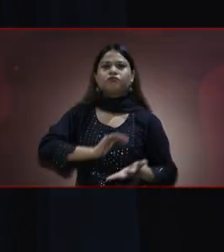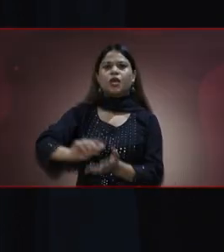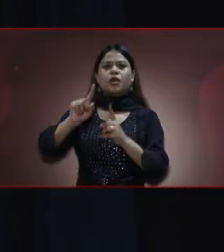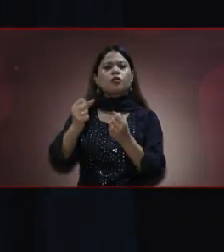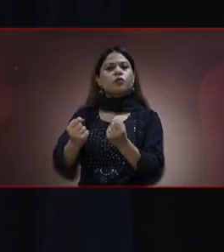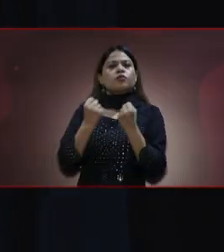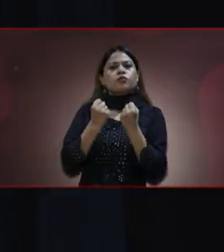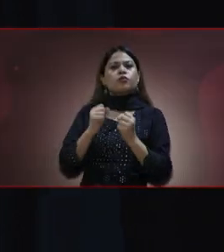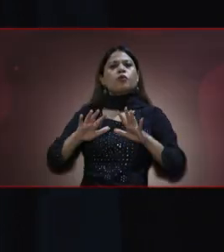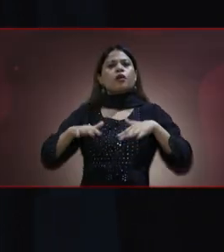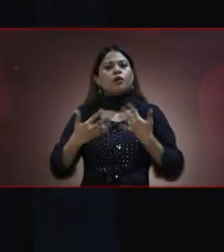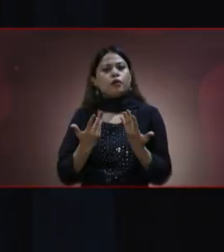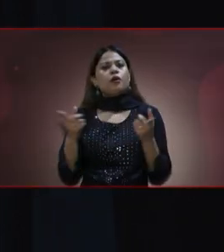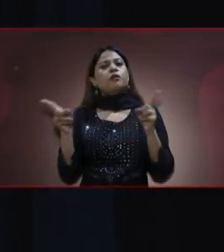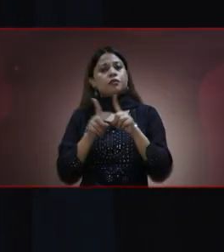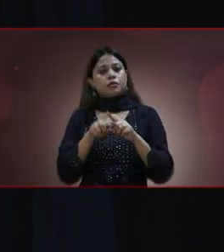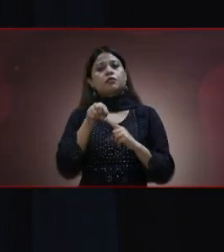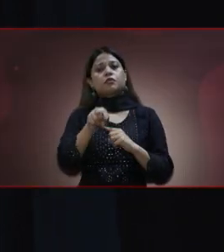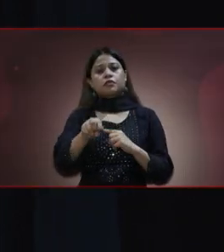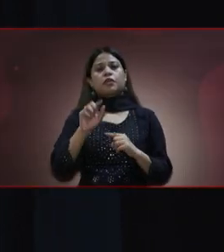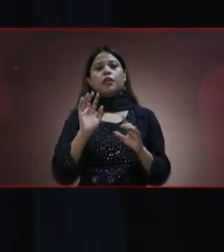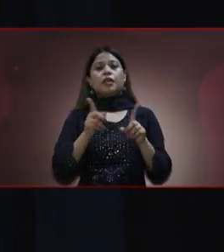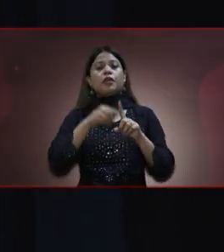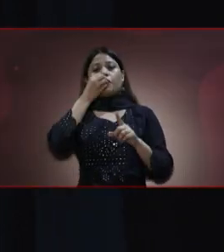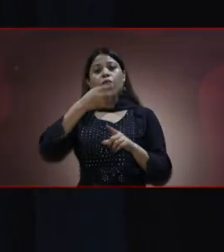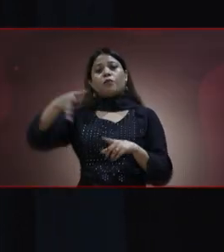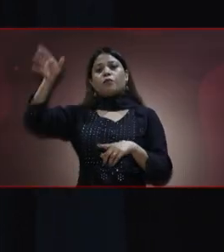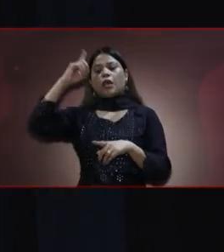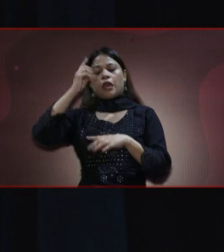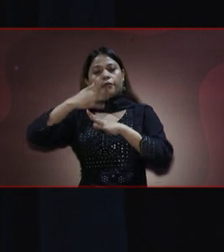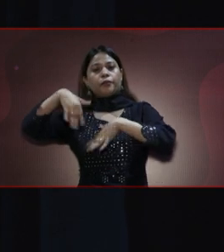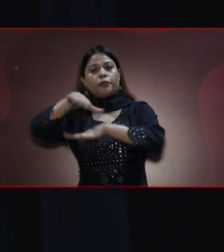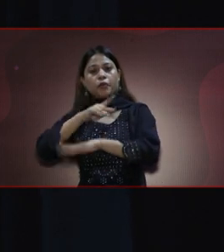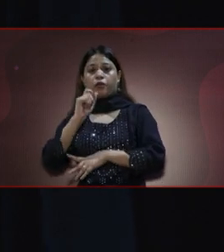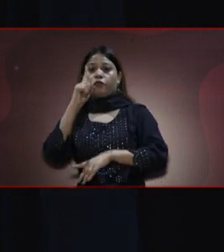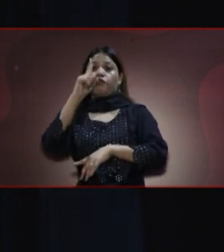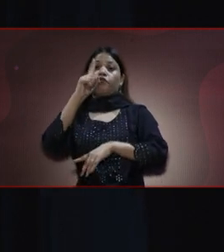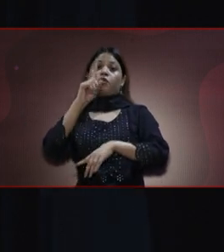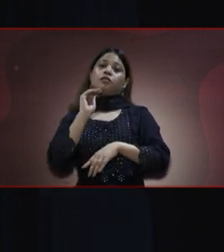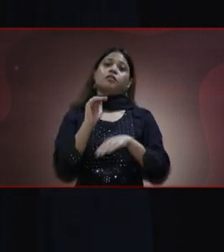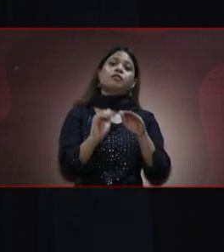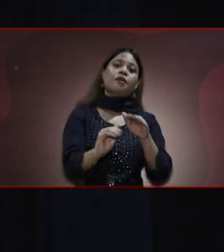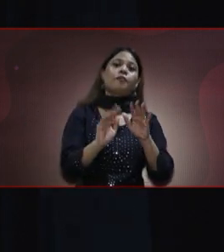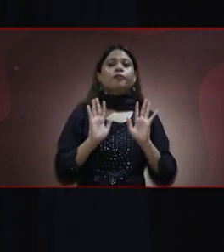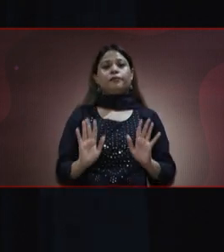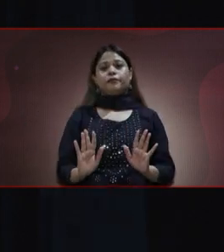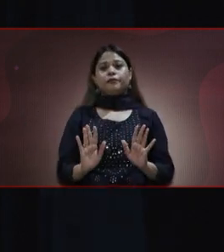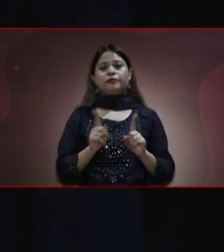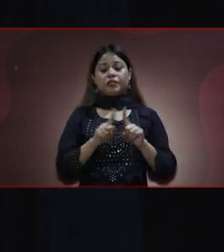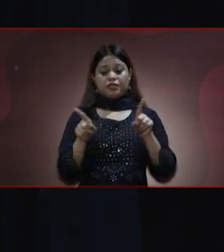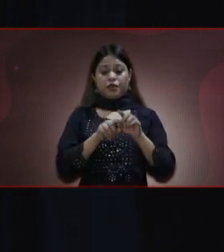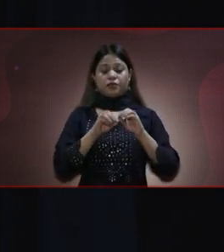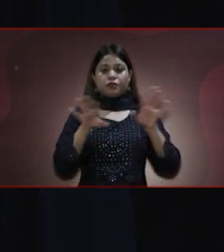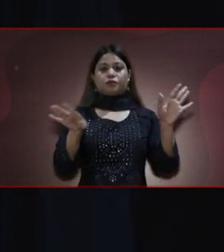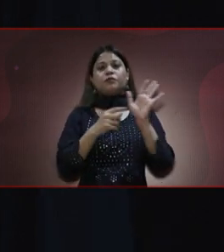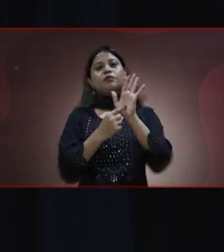जाए, इसकी जो परिकल्पना की गई थी, मैं समझता हूँ इसका ये पहला ठोस कदम आपके समक्ष रखा